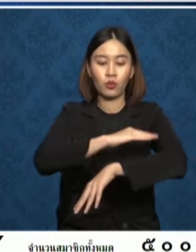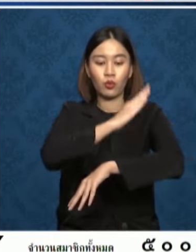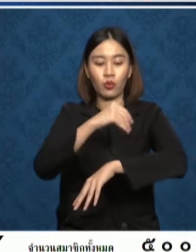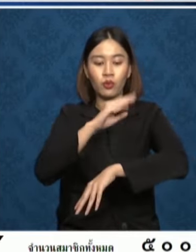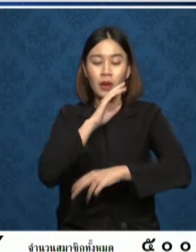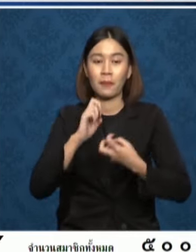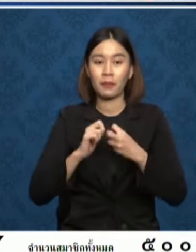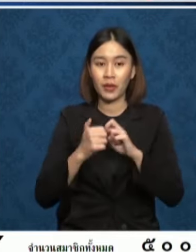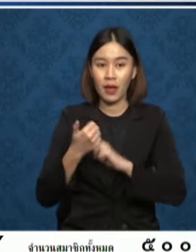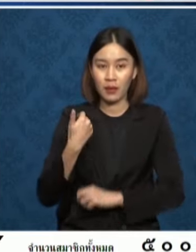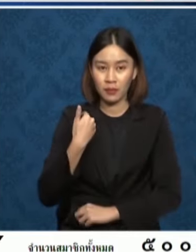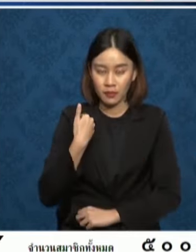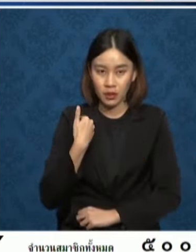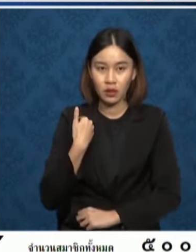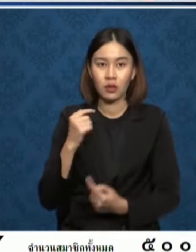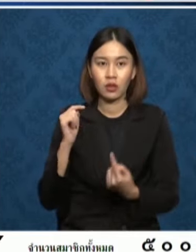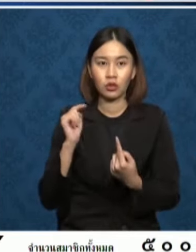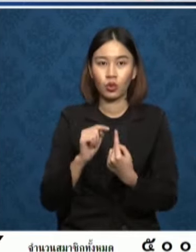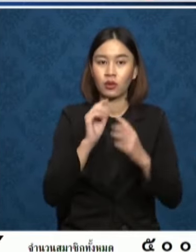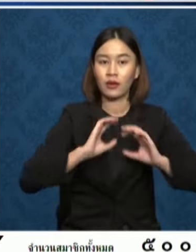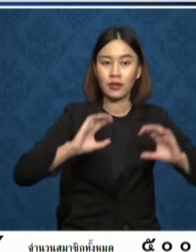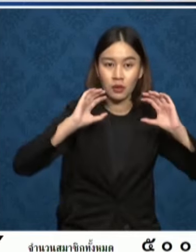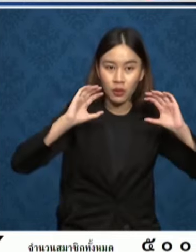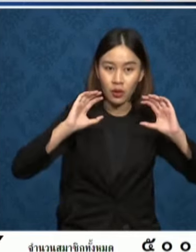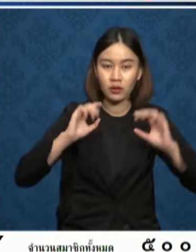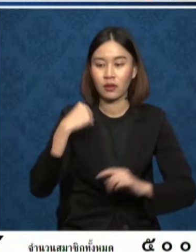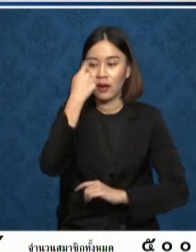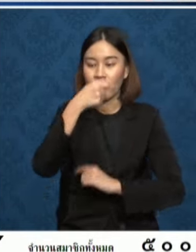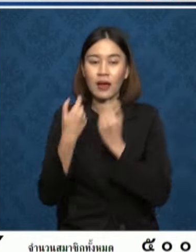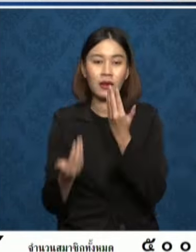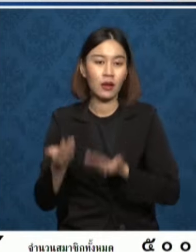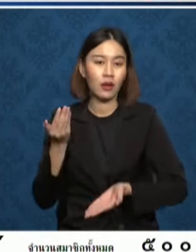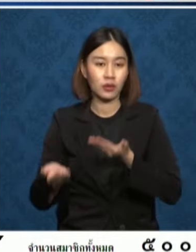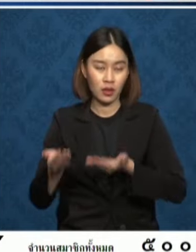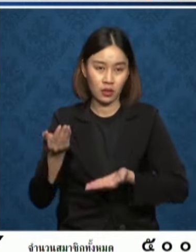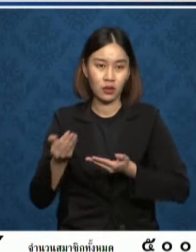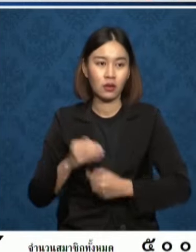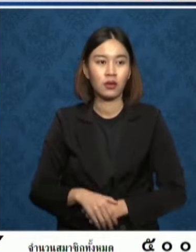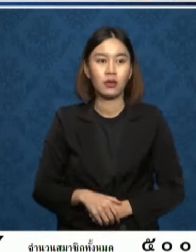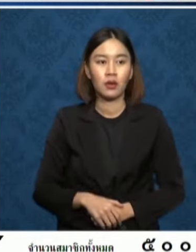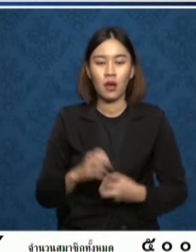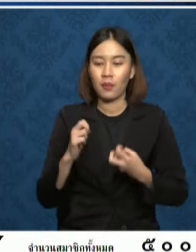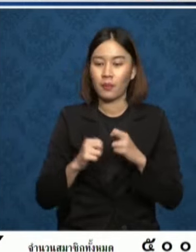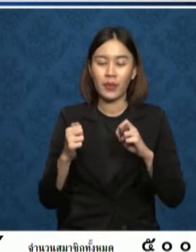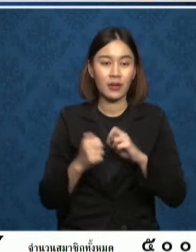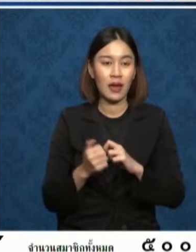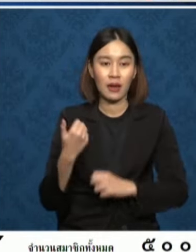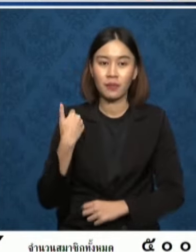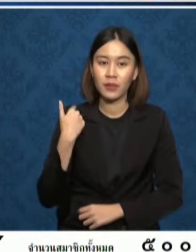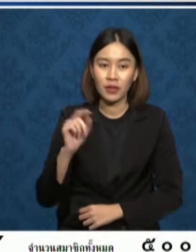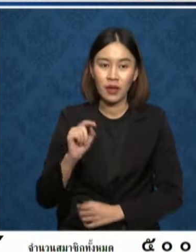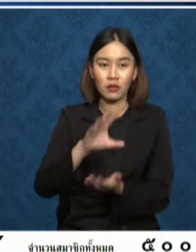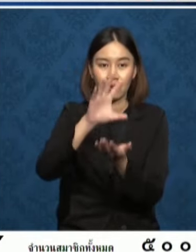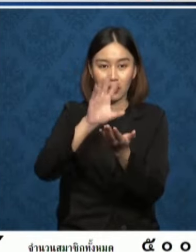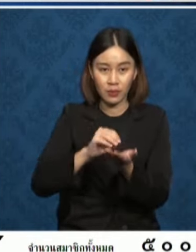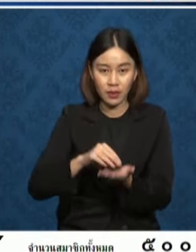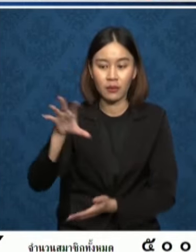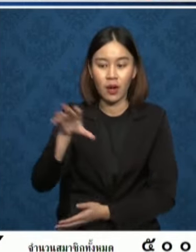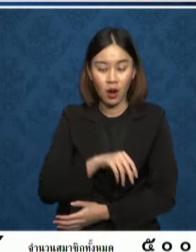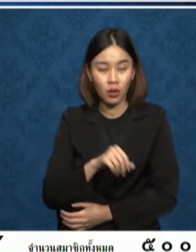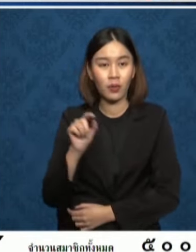มีปัญหาไม่ว่าจะเป็นกับหน่วยงานรัฐหรือกับใครก็แล้วแต่สิ่งที่เป็นปัญหามากก็คือข้อมูลที่จะเอา